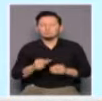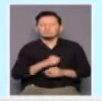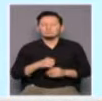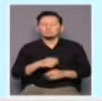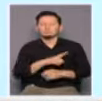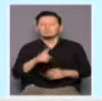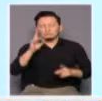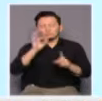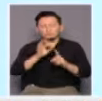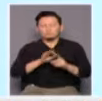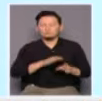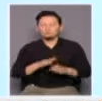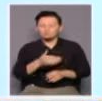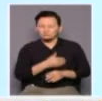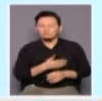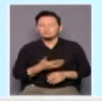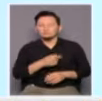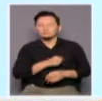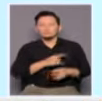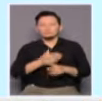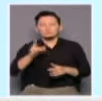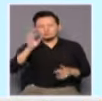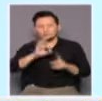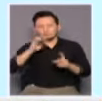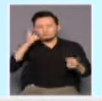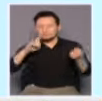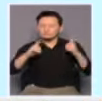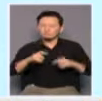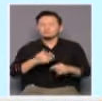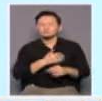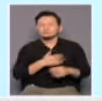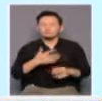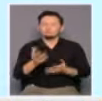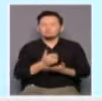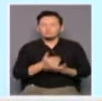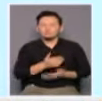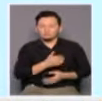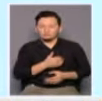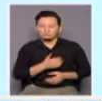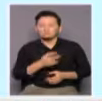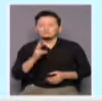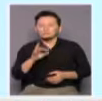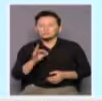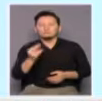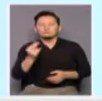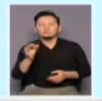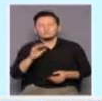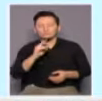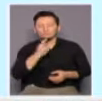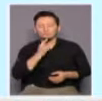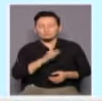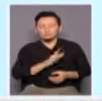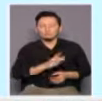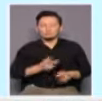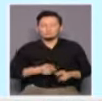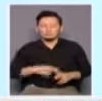жаңағыдай мақсатына жеткілері келеді, өздерінің алға қойған идеяларын, ойларын іске асырғысы келеді де, но қаржы жағына қиындау.